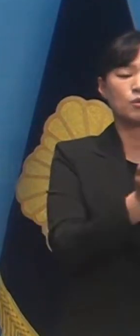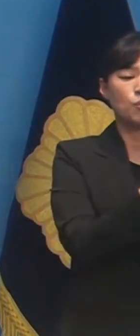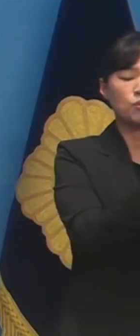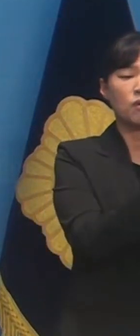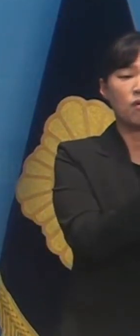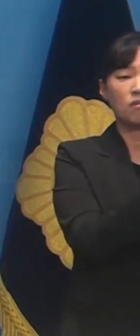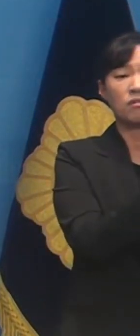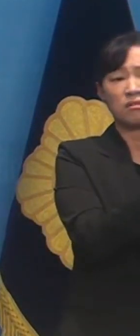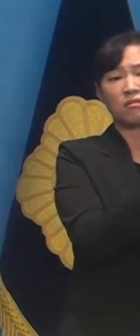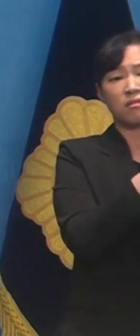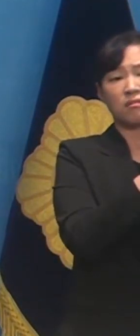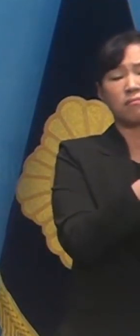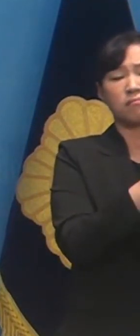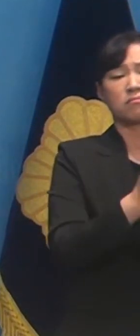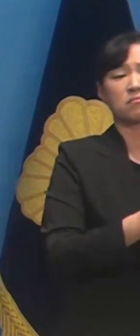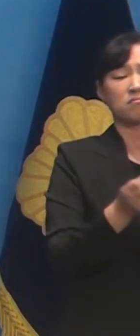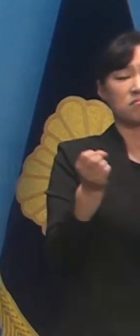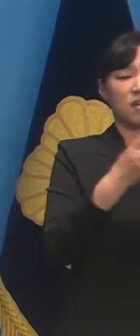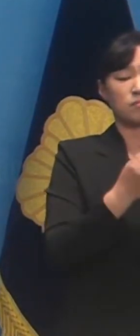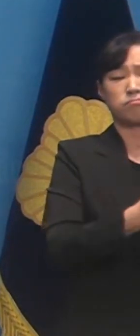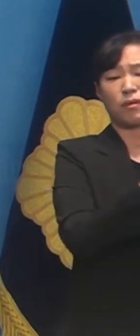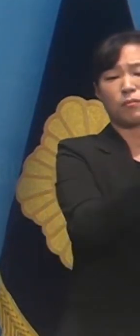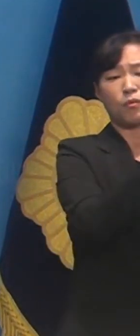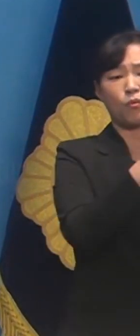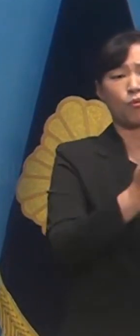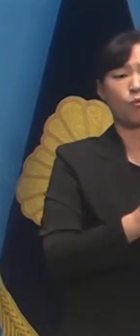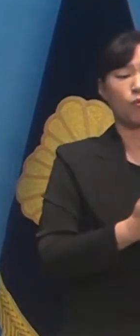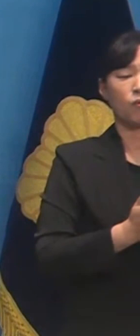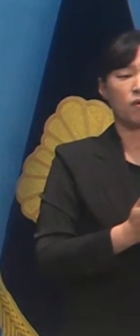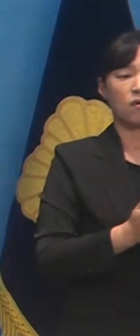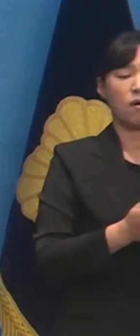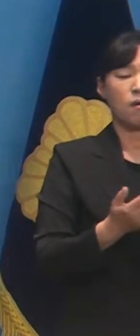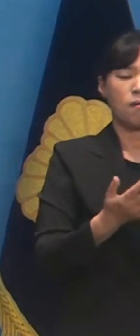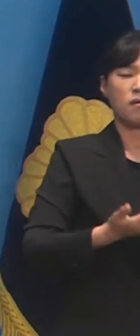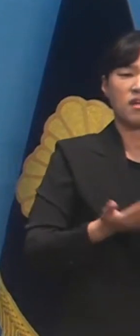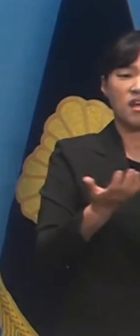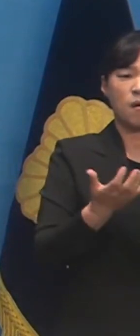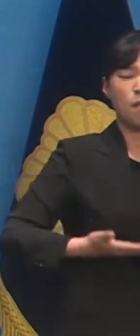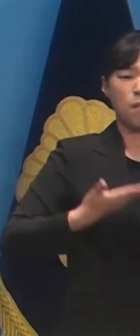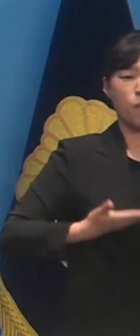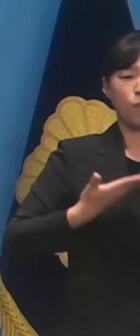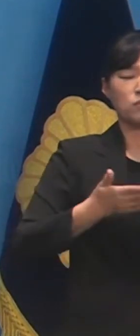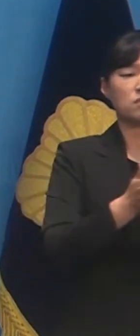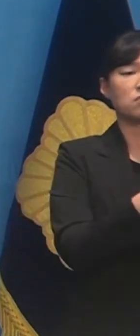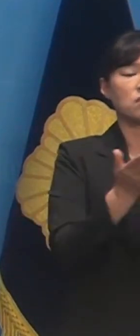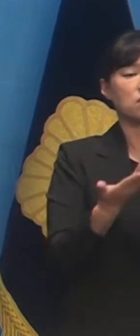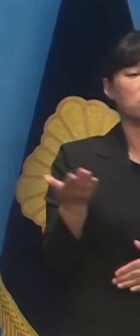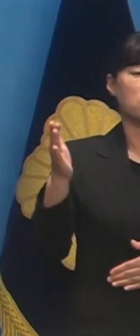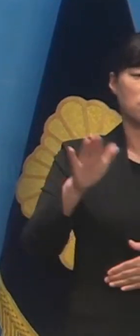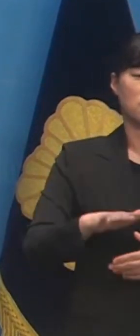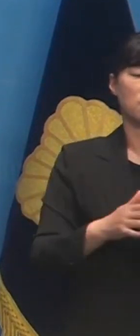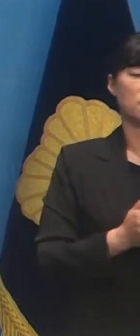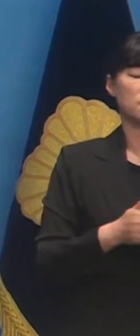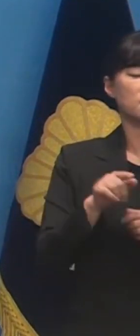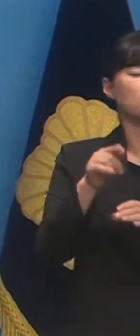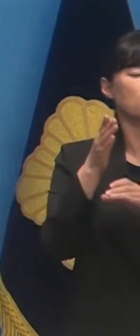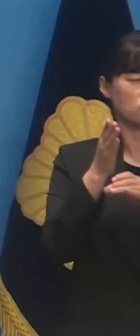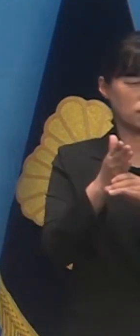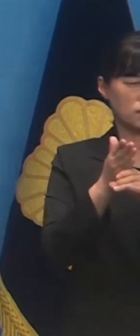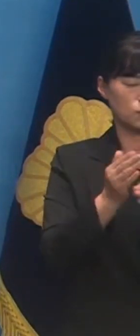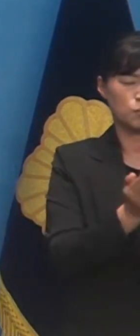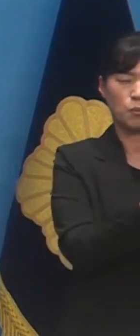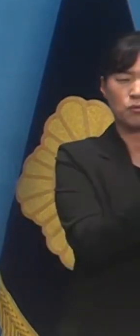조선업이 다시 호황이라고 말합니다. 수주가 늘고 생산이 분주하답니다. 하지만 정작 그